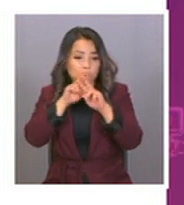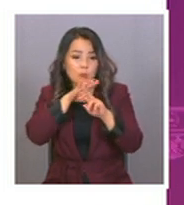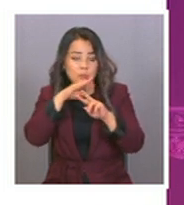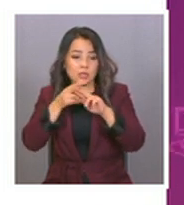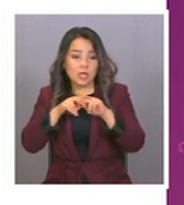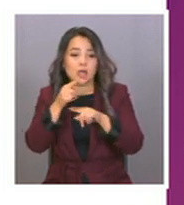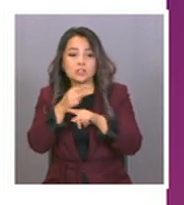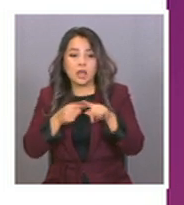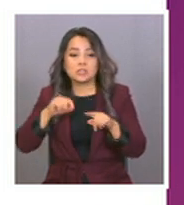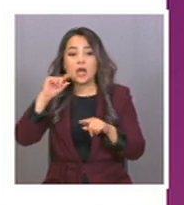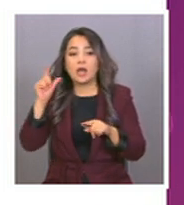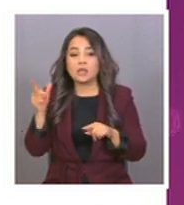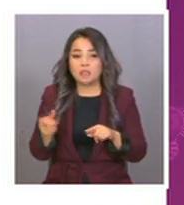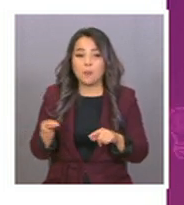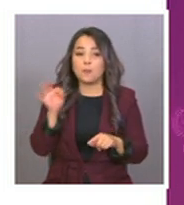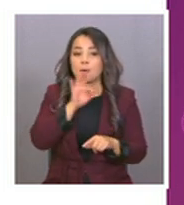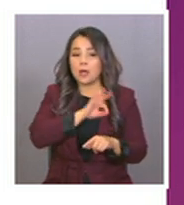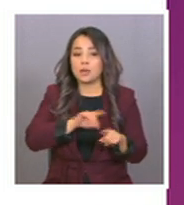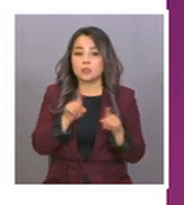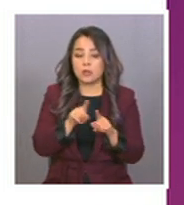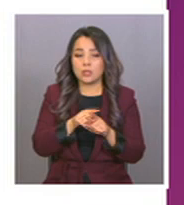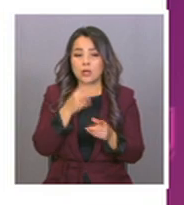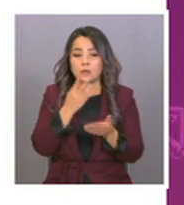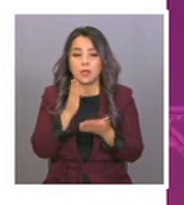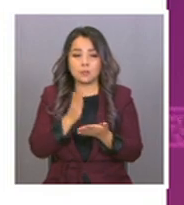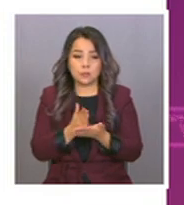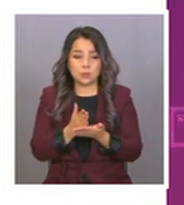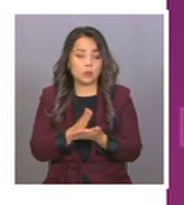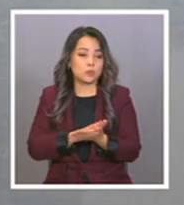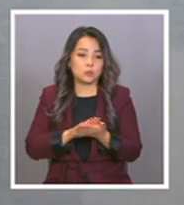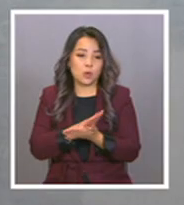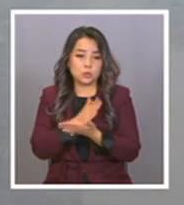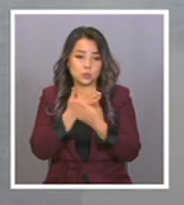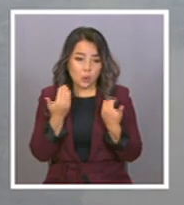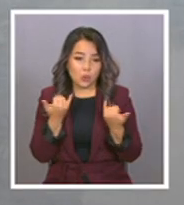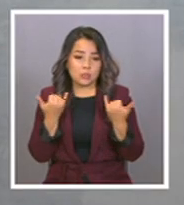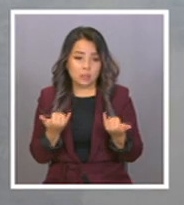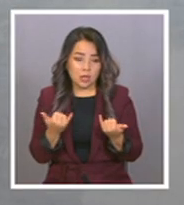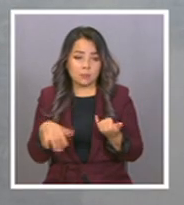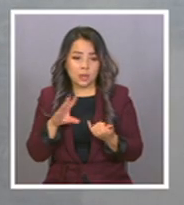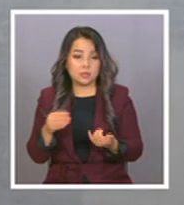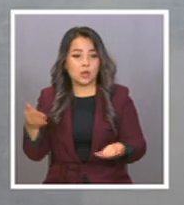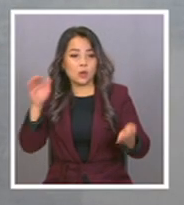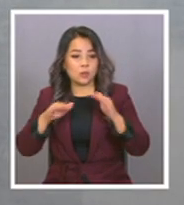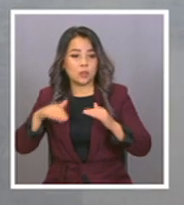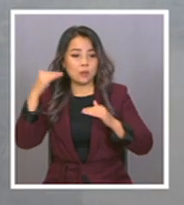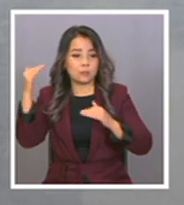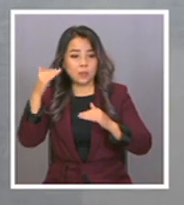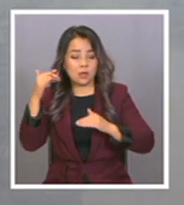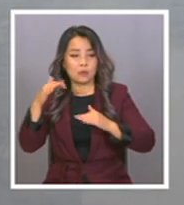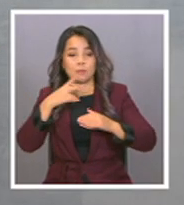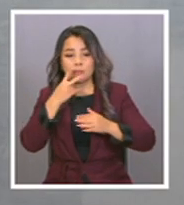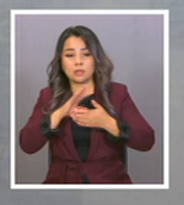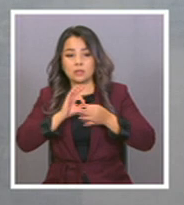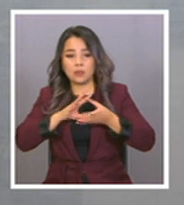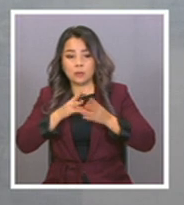жарты айдың пайдасындай пайда келтіріп тұрған жоқ. Жота биік-биік болғанымен, ол жотадан